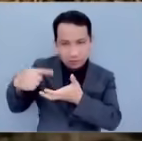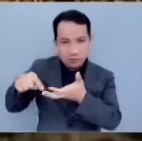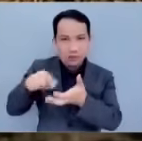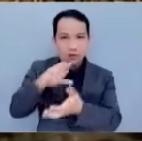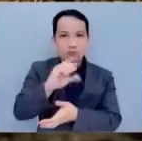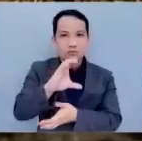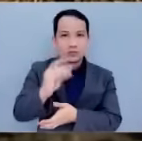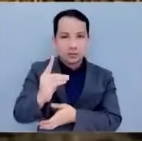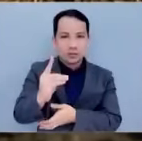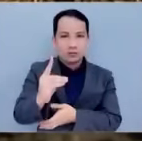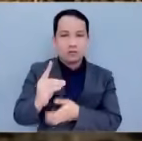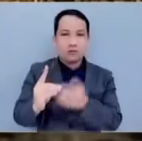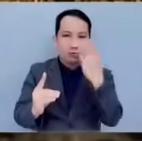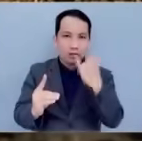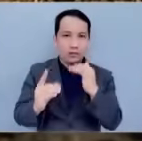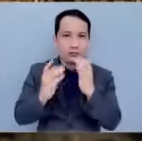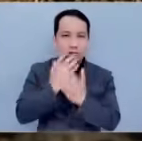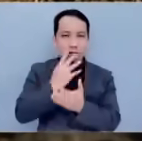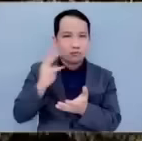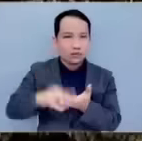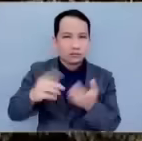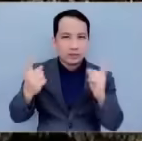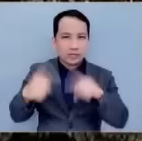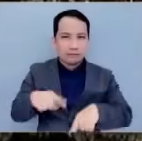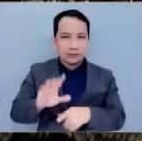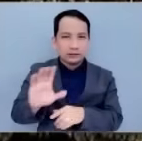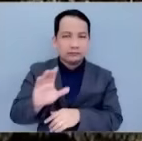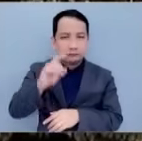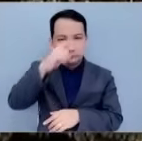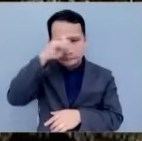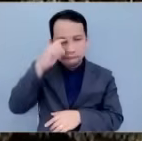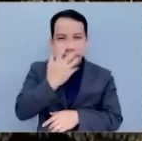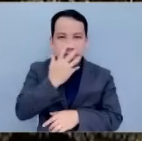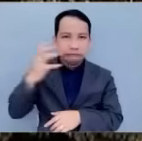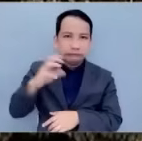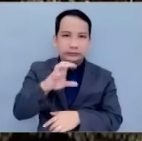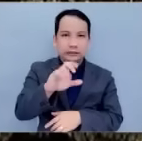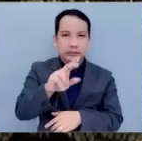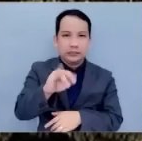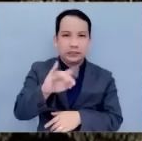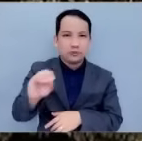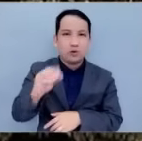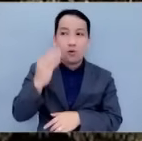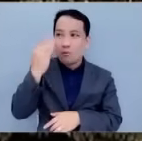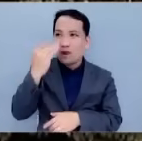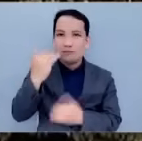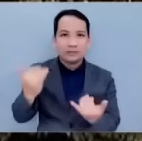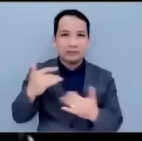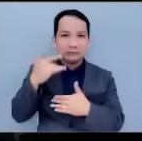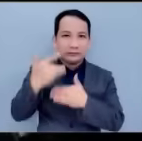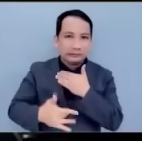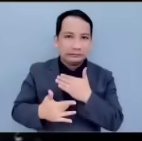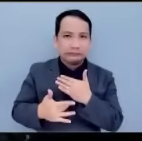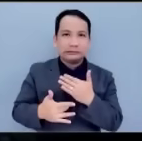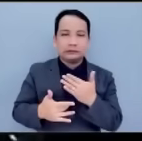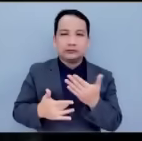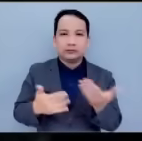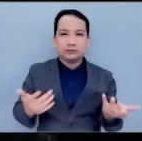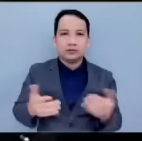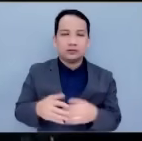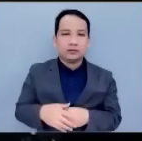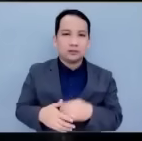ng pinangangambahang matinding El Nino ngayong taon. Lalo't para sa ahensya, masyado pa itong maaga sa inaasahan. Sa tansya ng